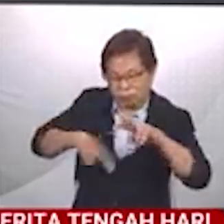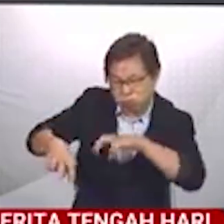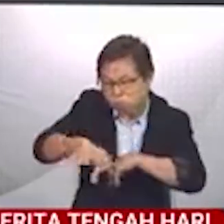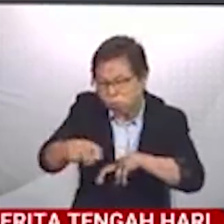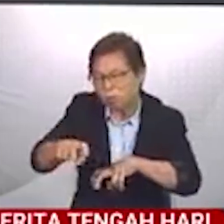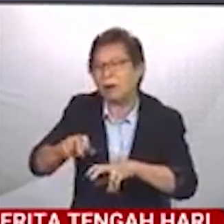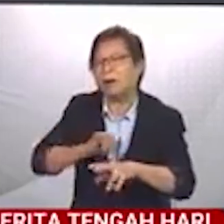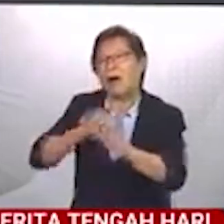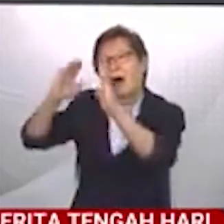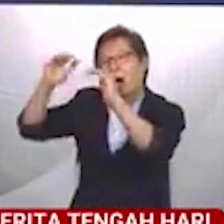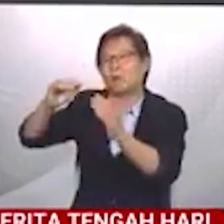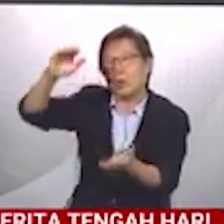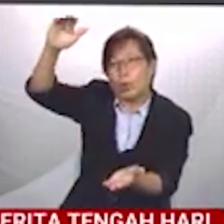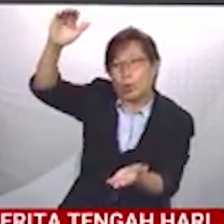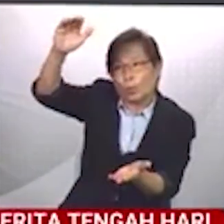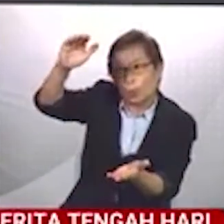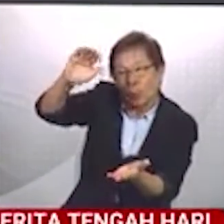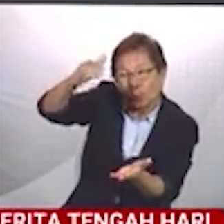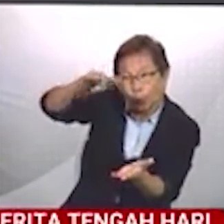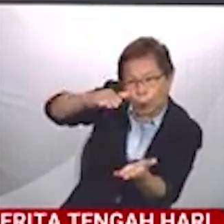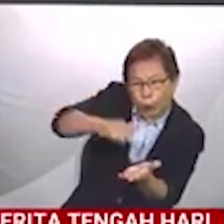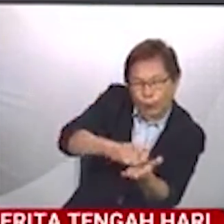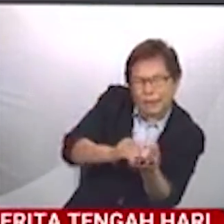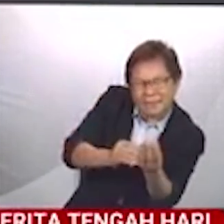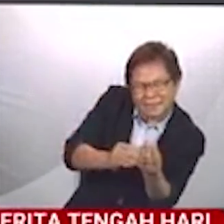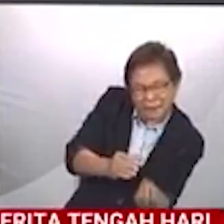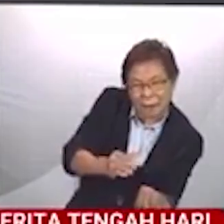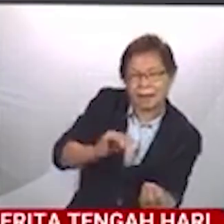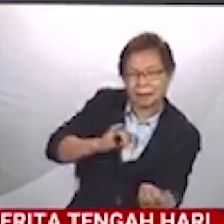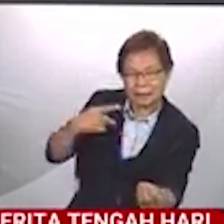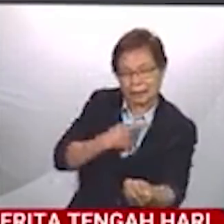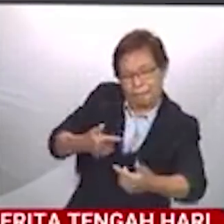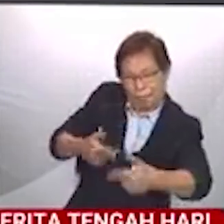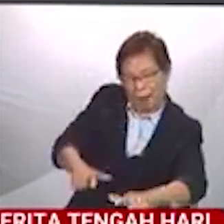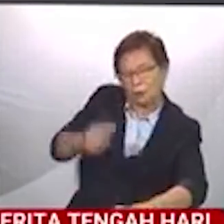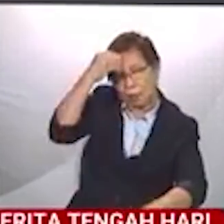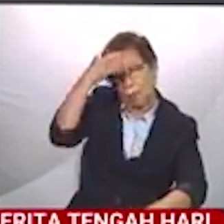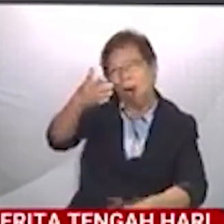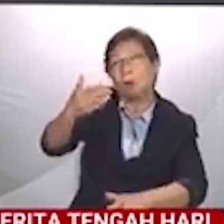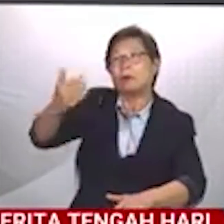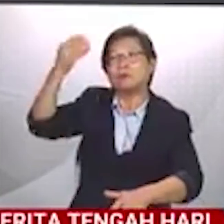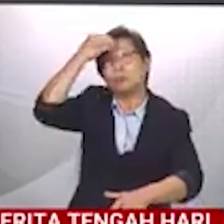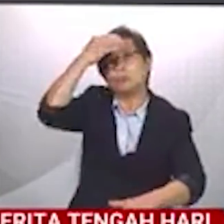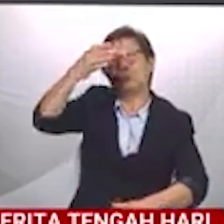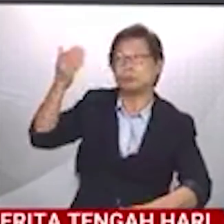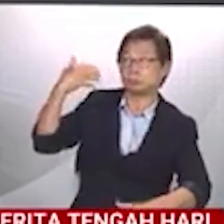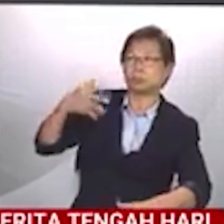dikurangkan ke paras yang paling minima. Yang kita benarkan bagaimana yang telah dimaklumkan sebelum ini ialah